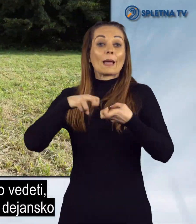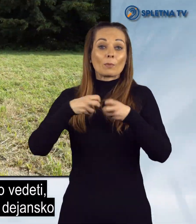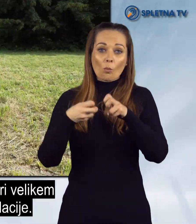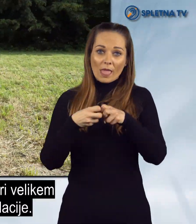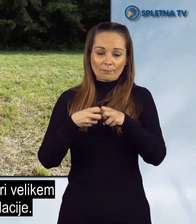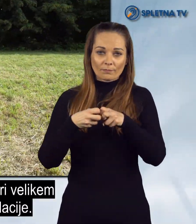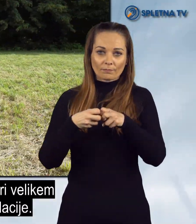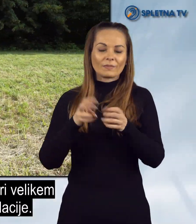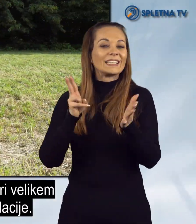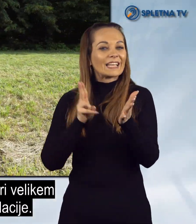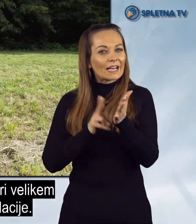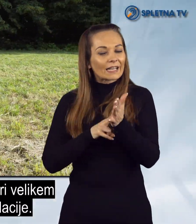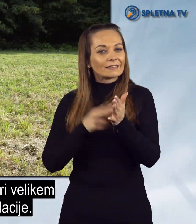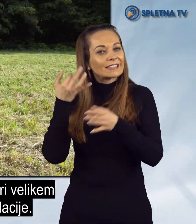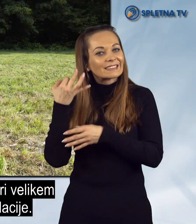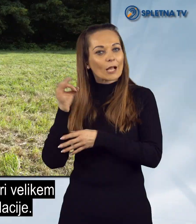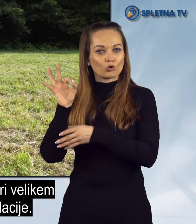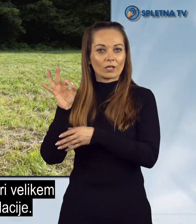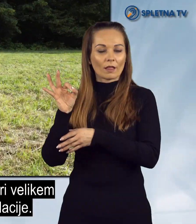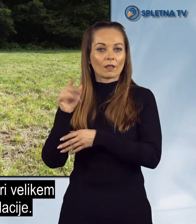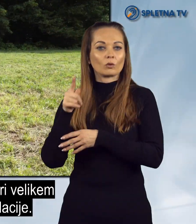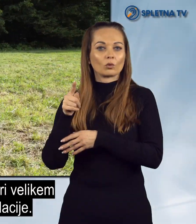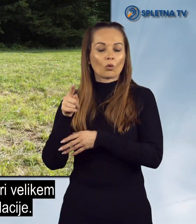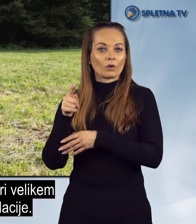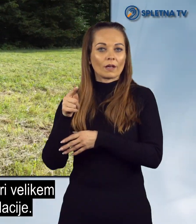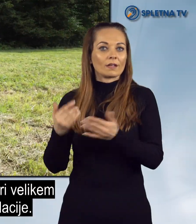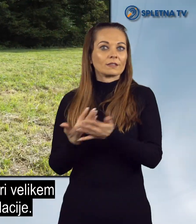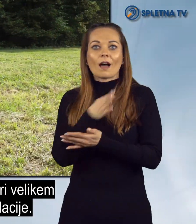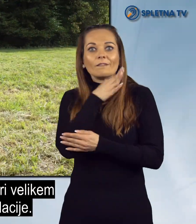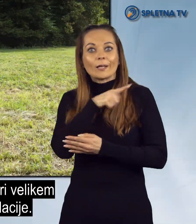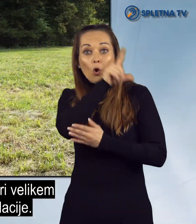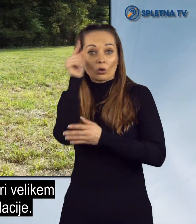problem dejansko res značilen pri velikem delu